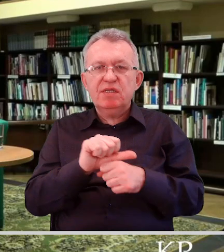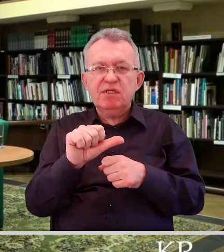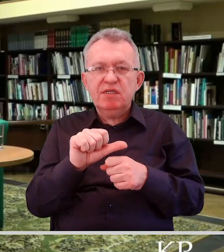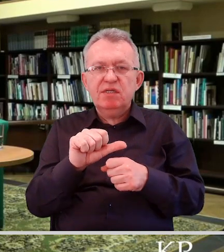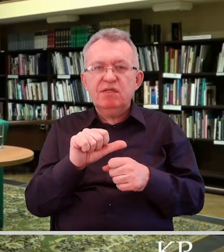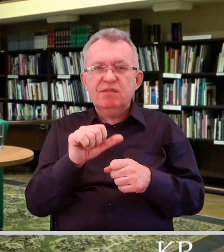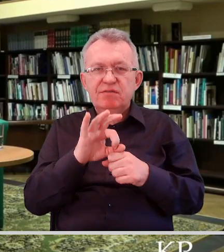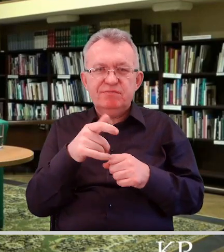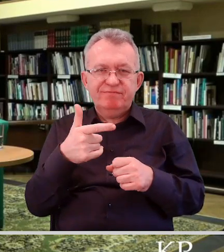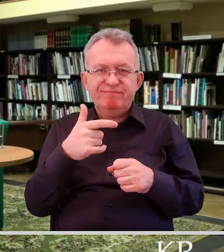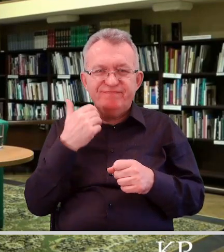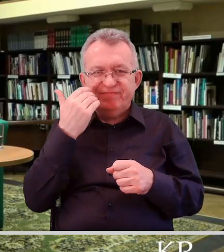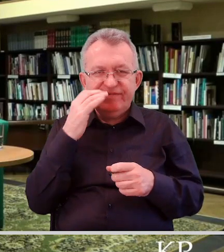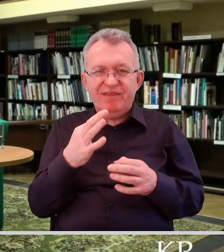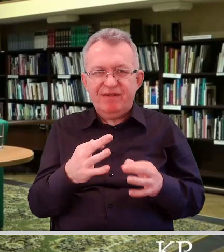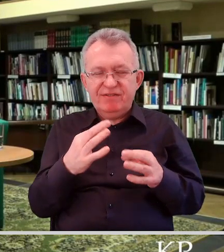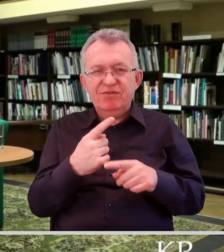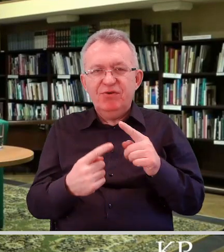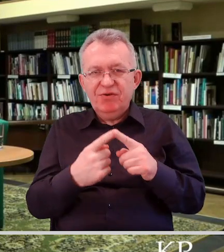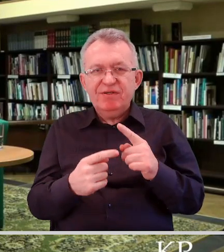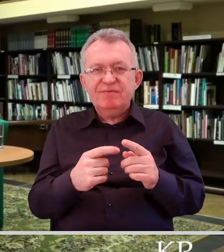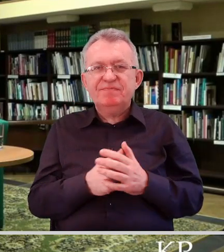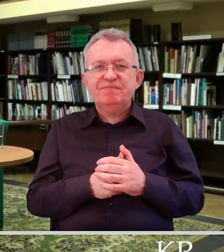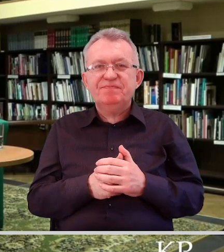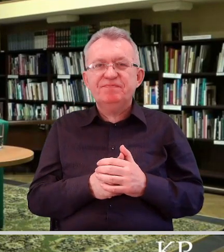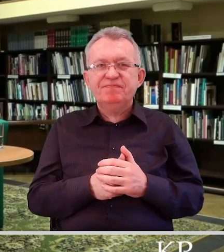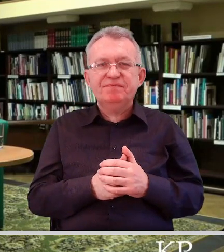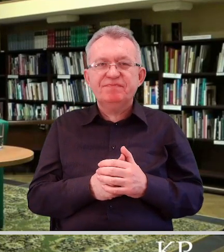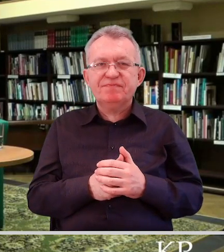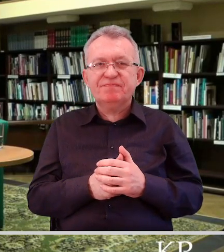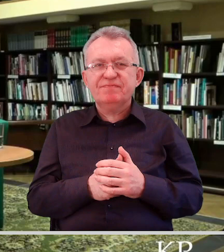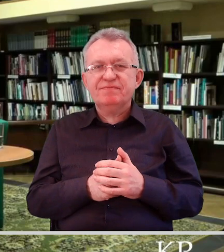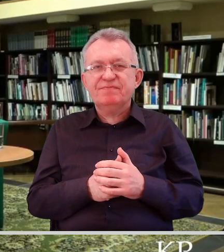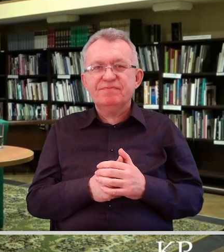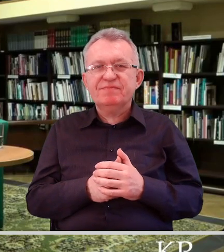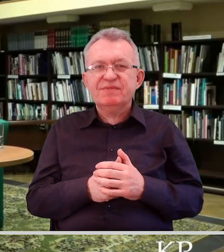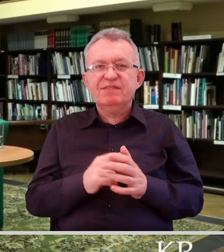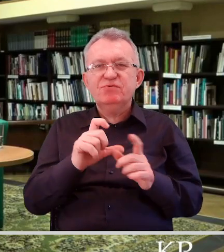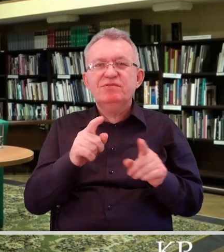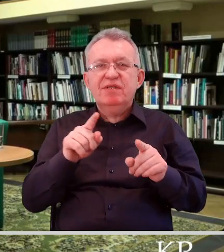największego obciachu, co ono właściwie oznacza dla mnie.